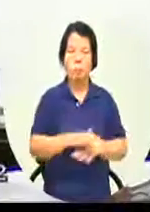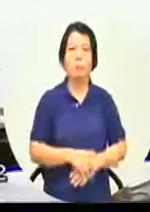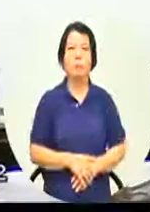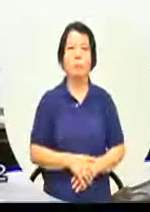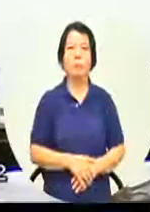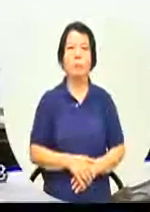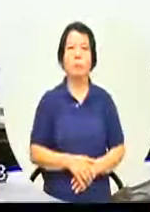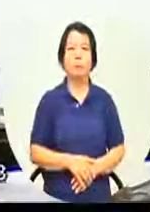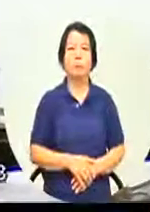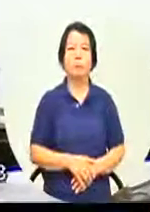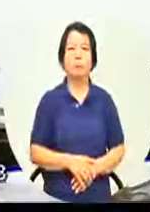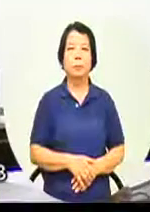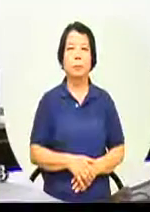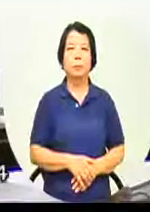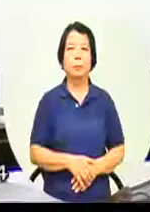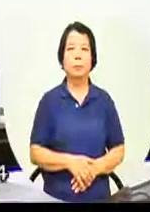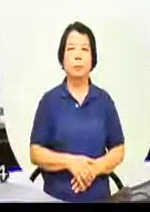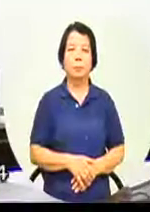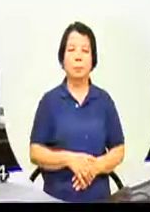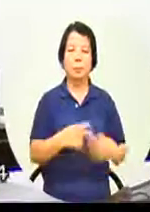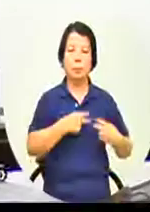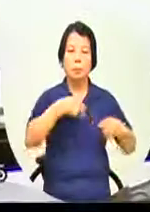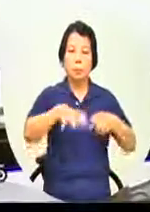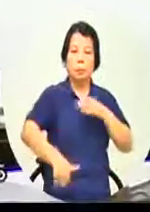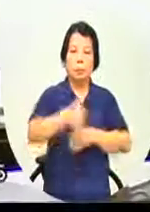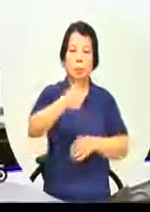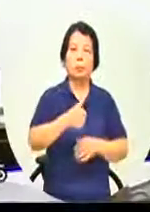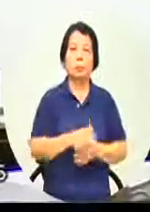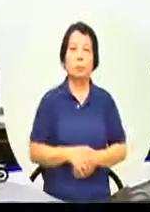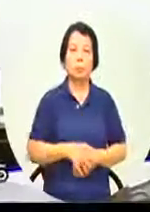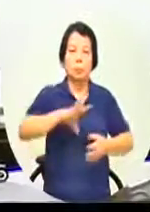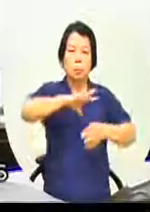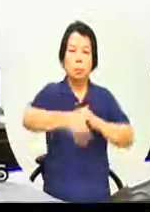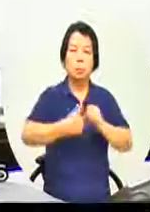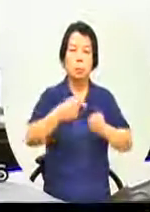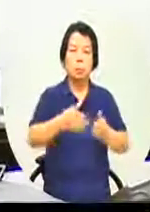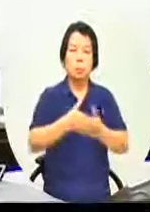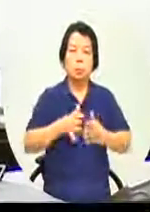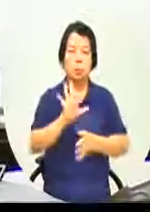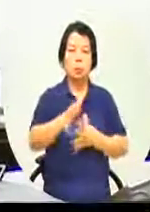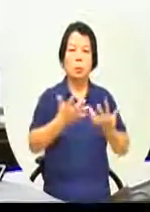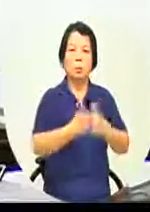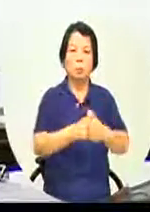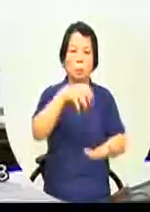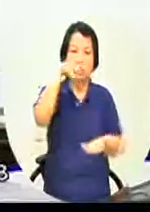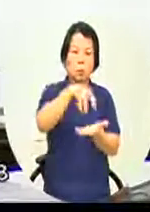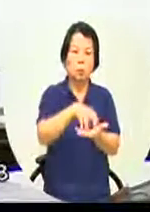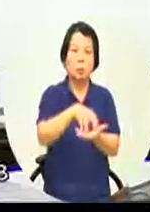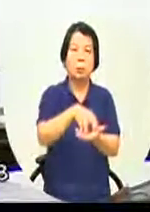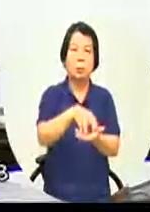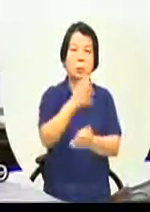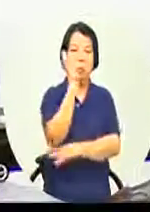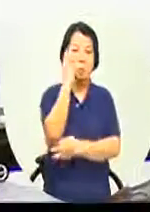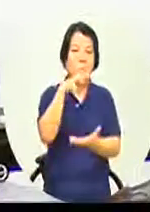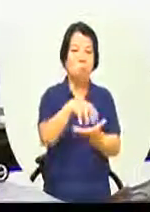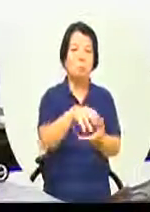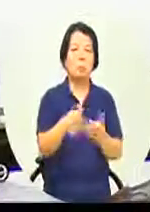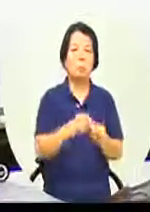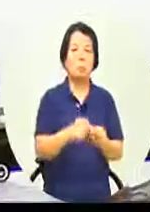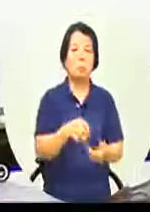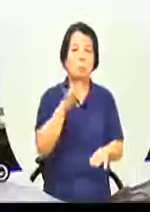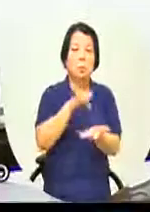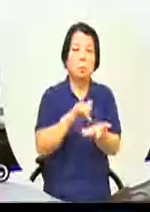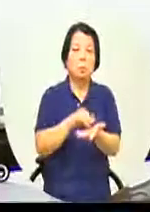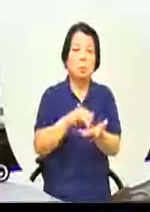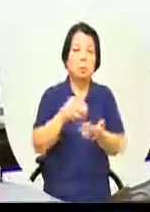我要蔡局长，你给我说一个，到底包括好，你要用有机认证的，或者是无毒安全